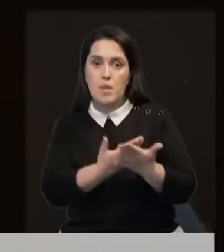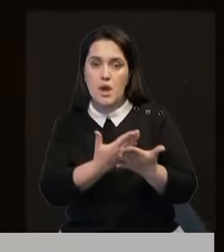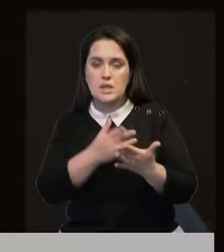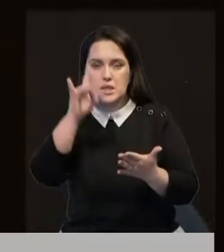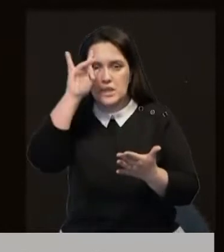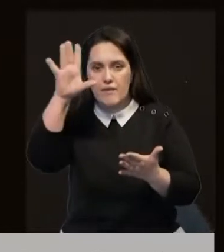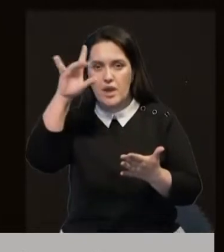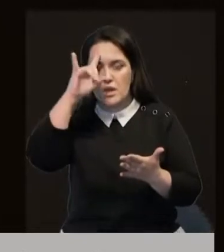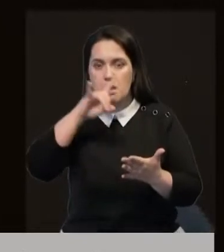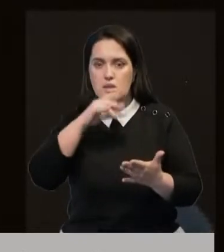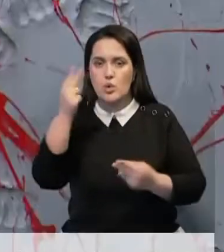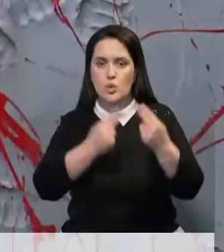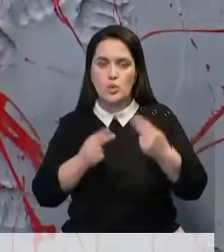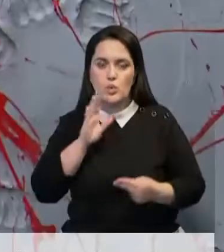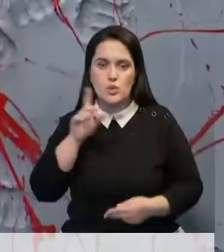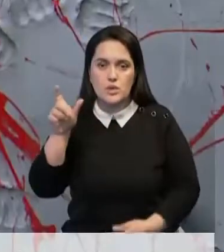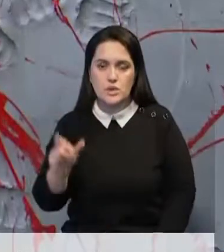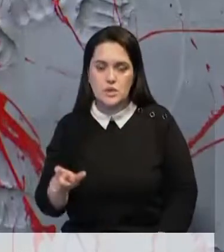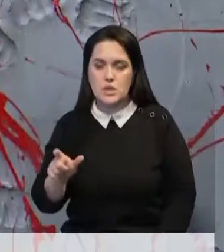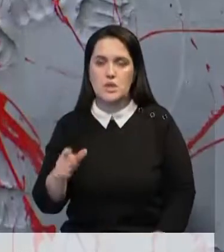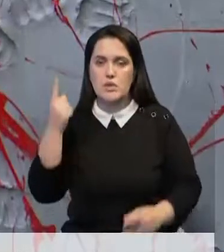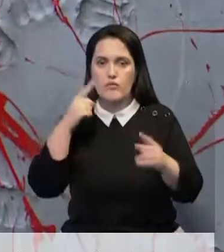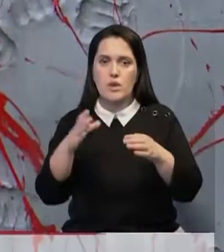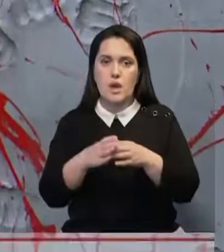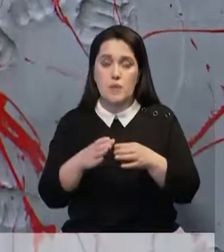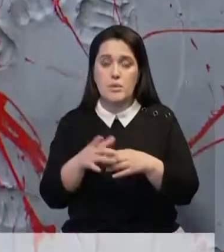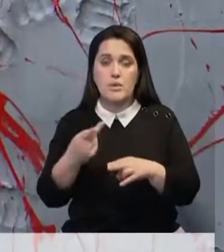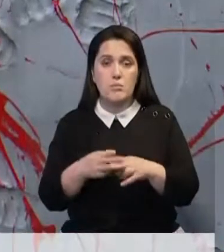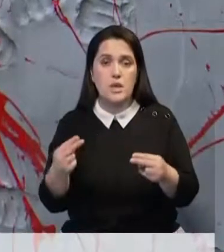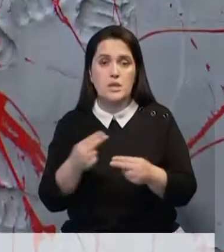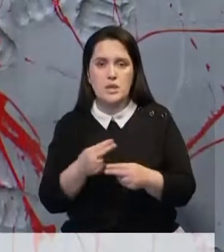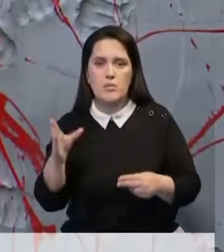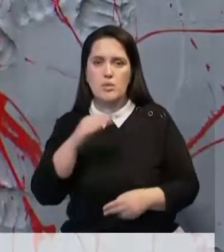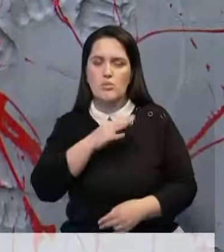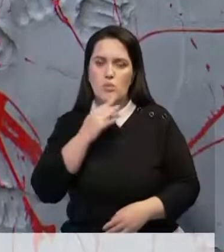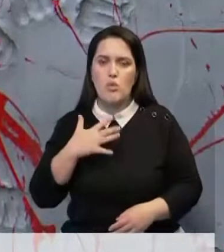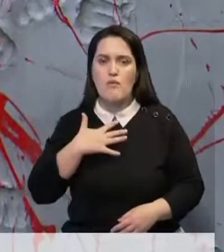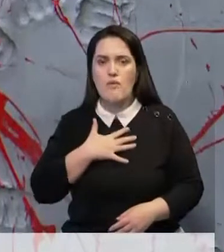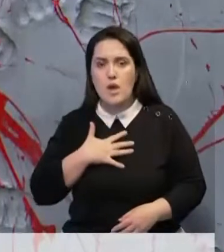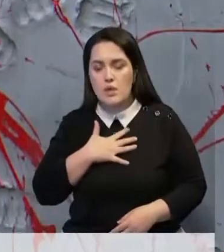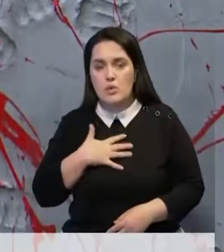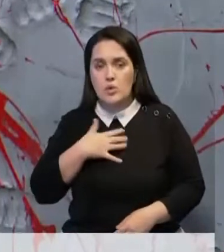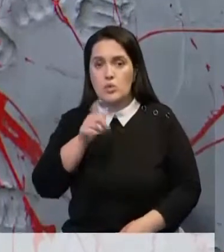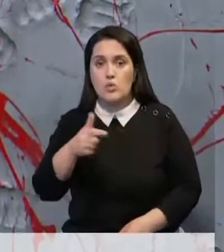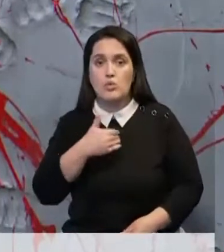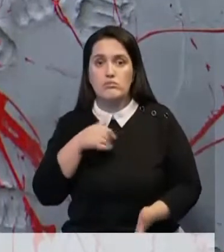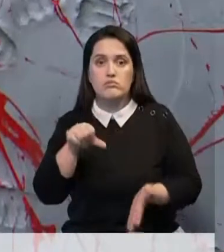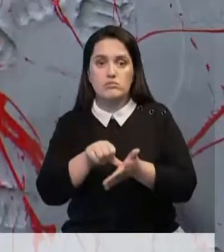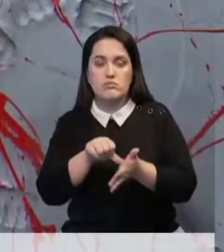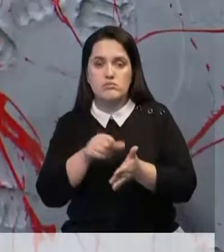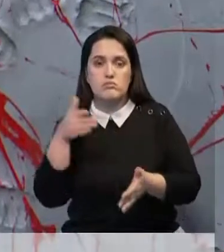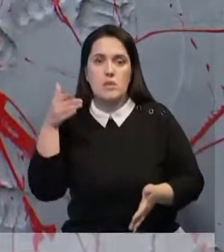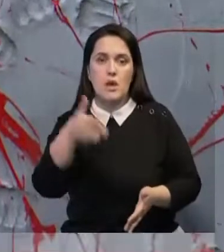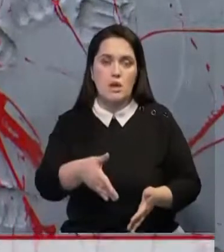казахстанских художниц и творческих команд. Эта тема волнует очень многих людей, и очень многие захотели поучаствовать. Там у нас